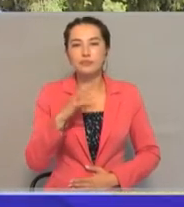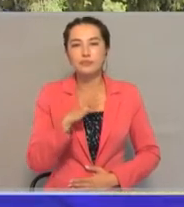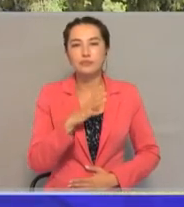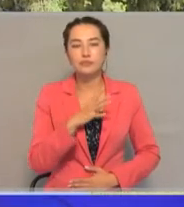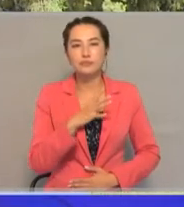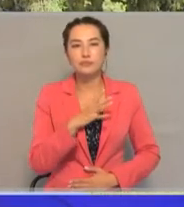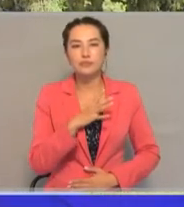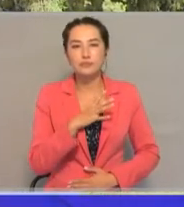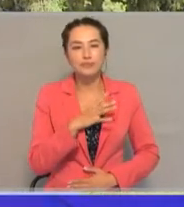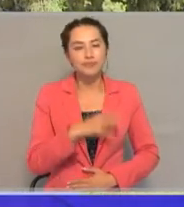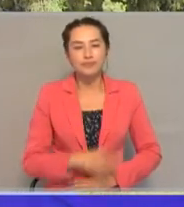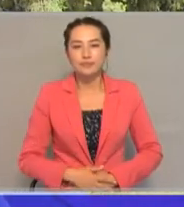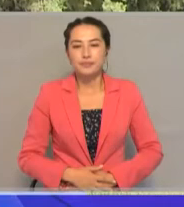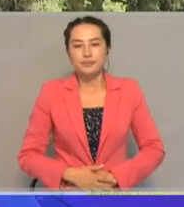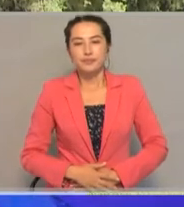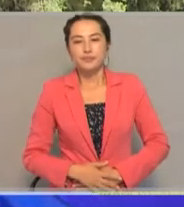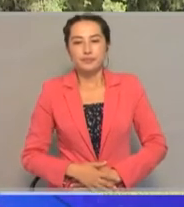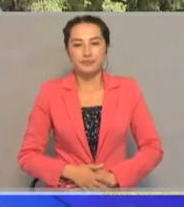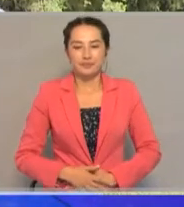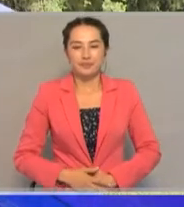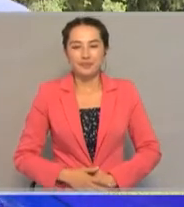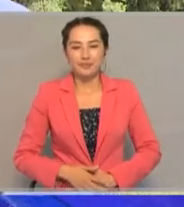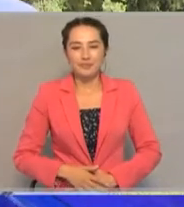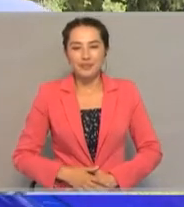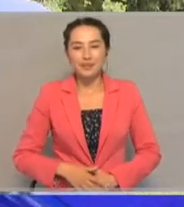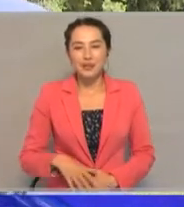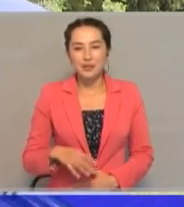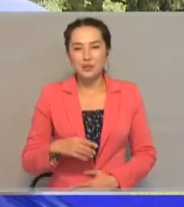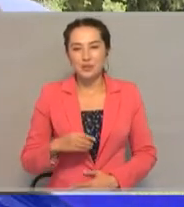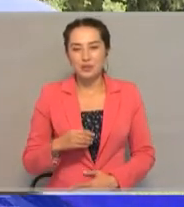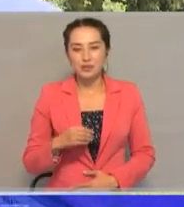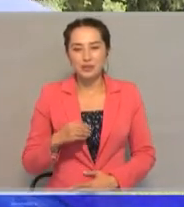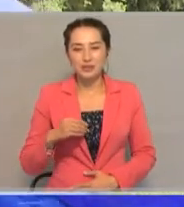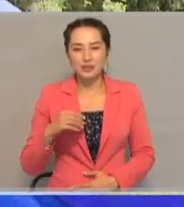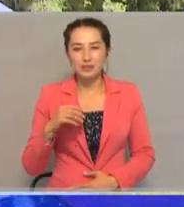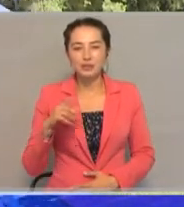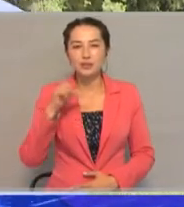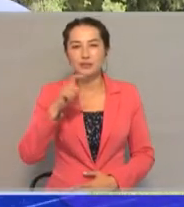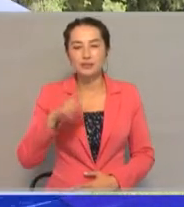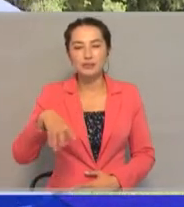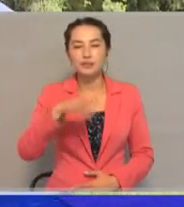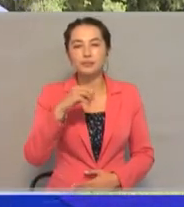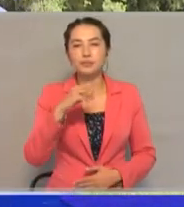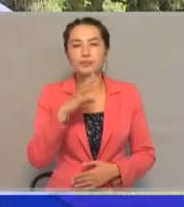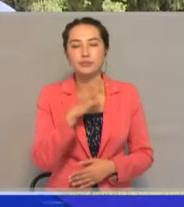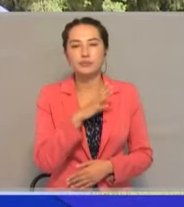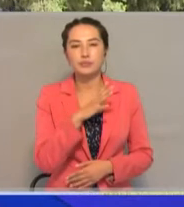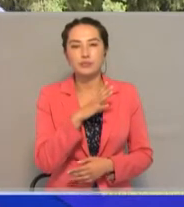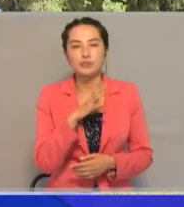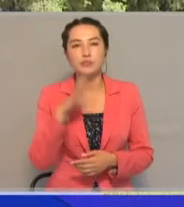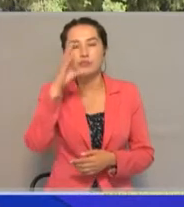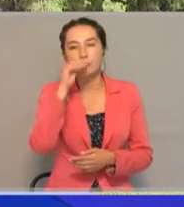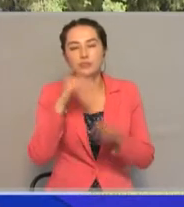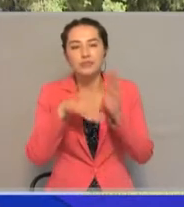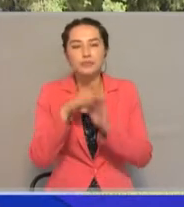кетті деп ойлаған жоқ. Сондай қошемет қалып бірге менімен бірге жүріп, мен қайырды тұрам, не істеп атырмы, қалай күн